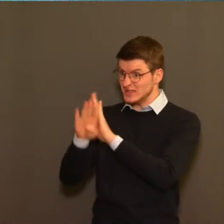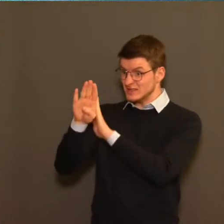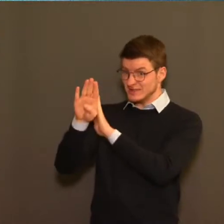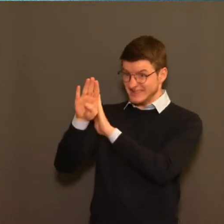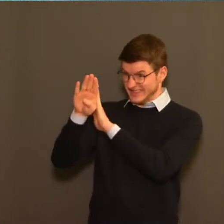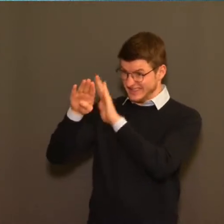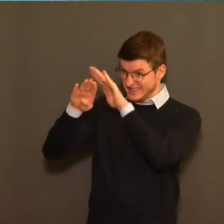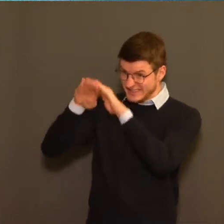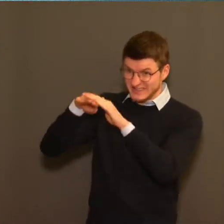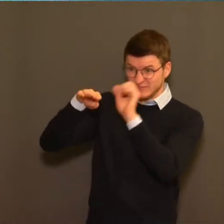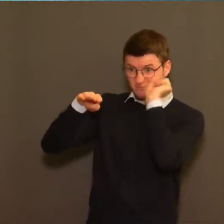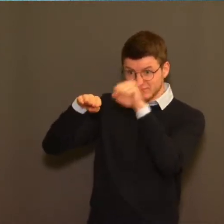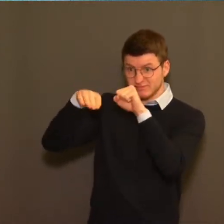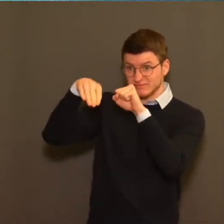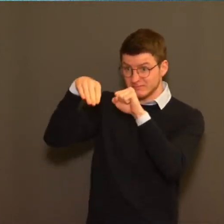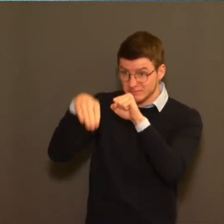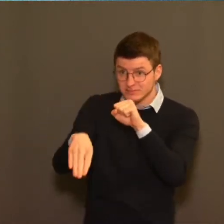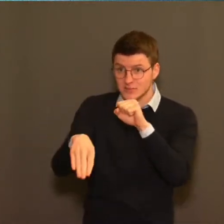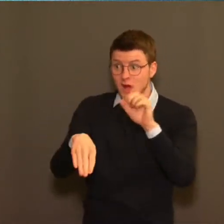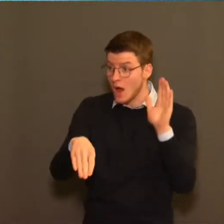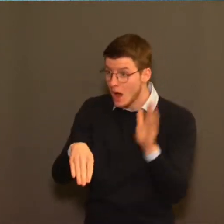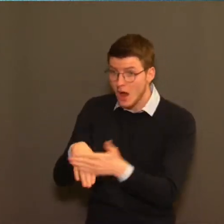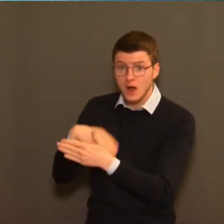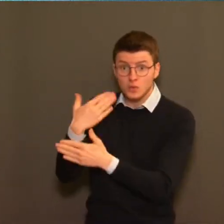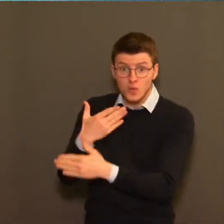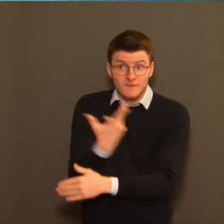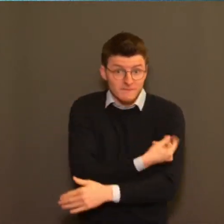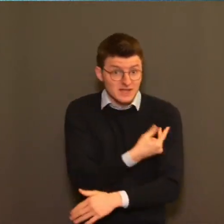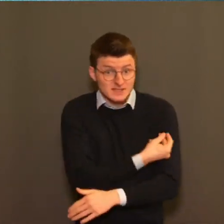vaccin en de lente zijn in zicht.